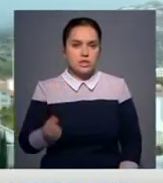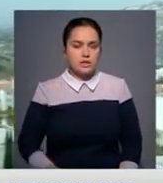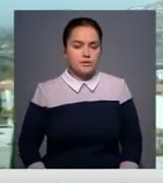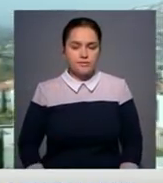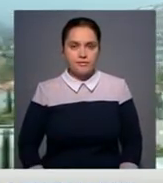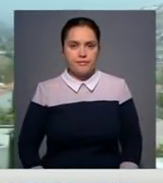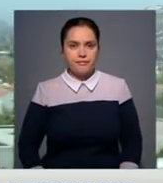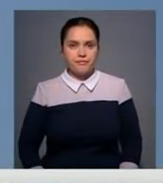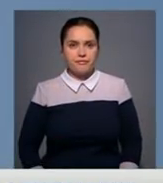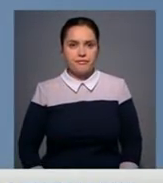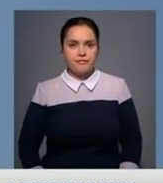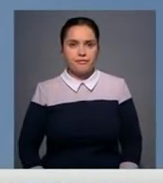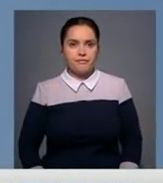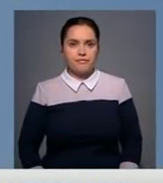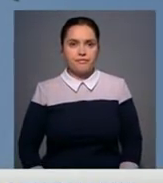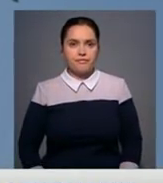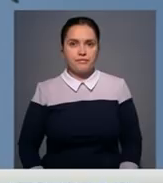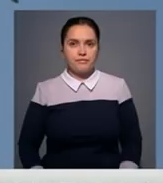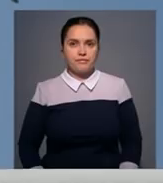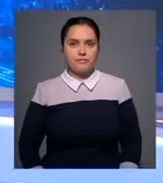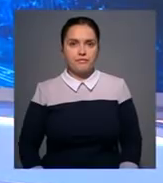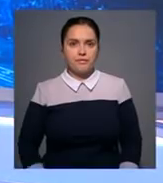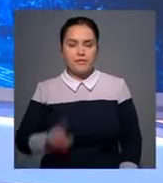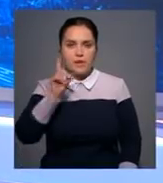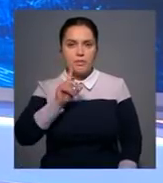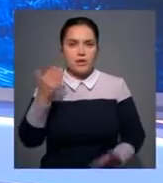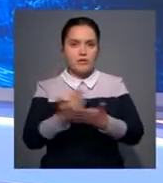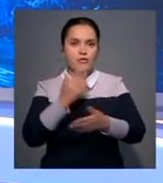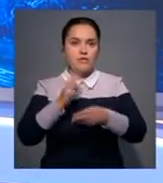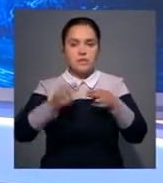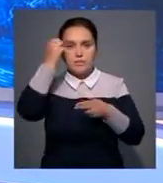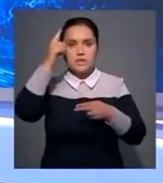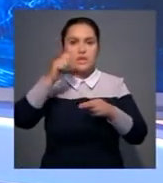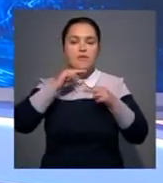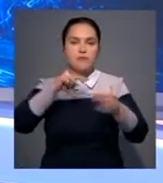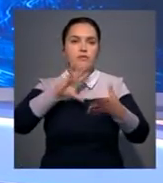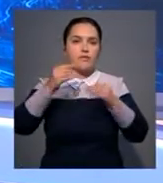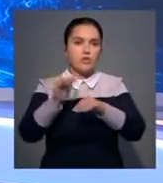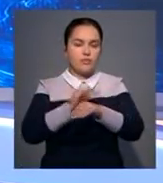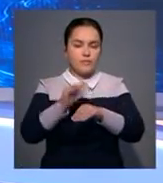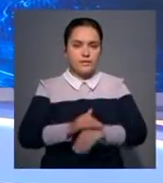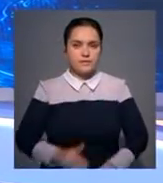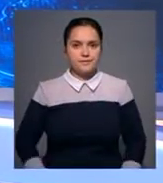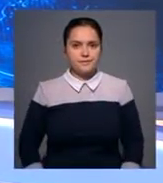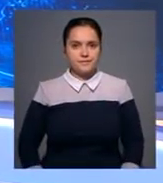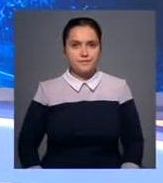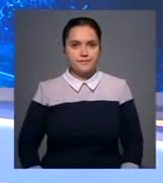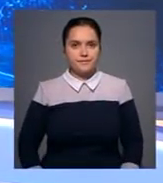авиации США. На этом закончим. Оставайтесь с нами. До скорого.